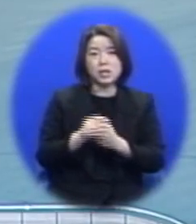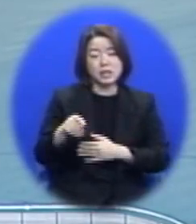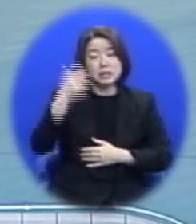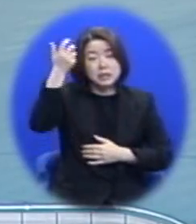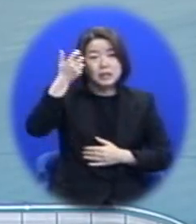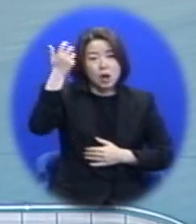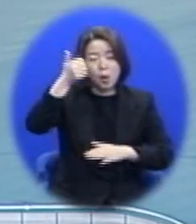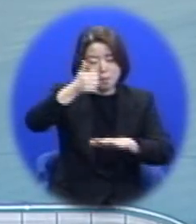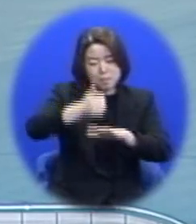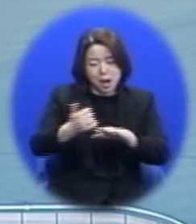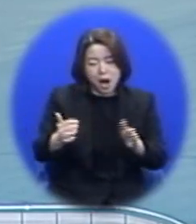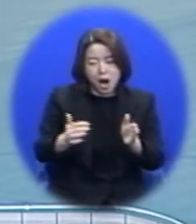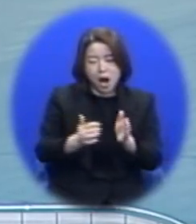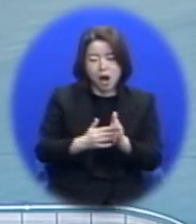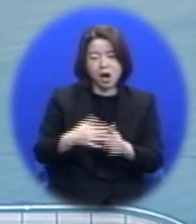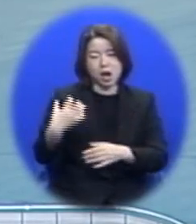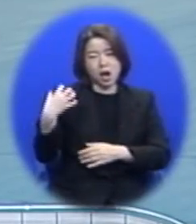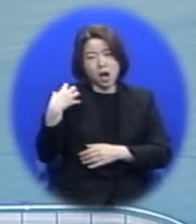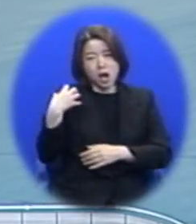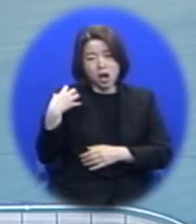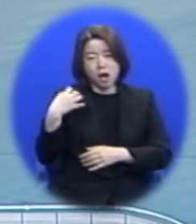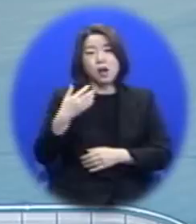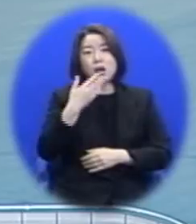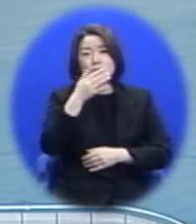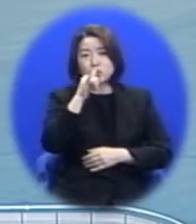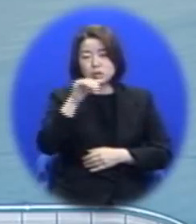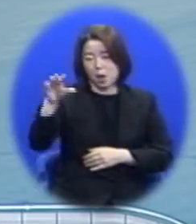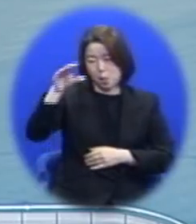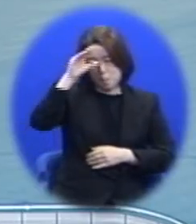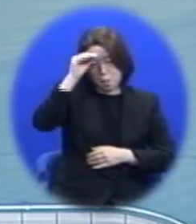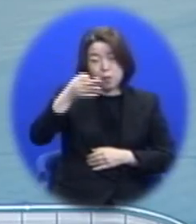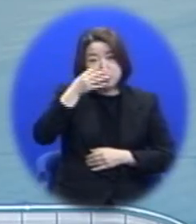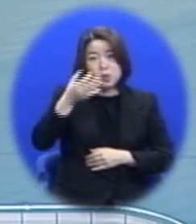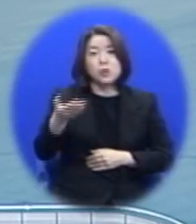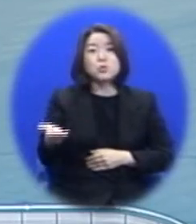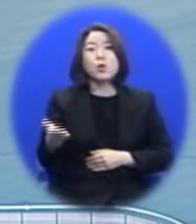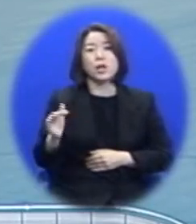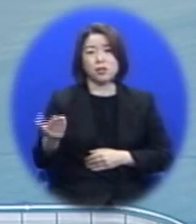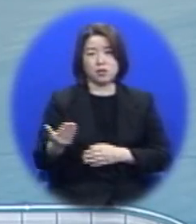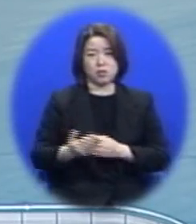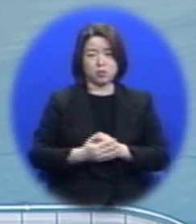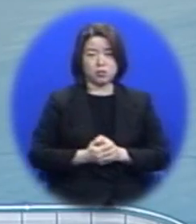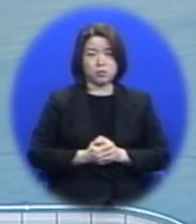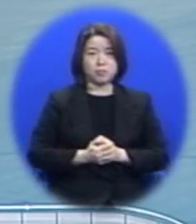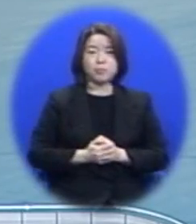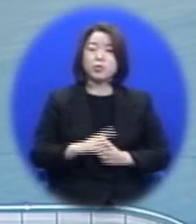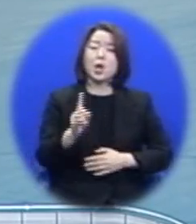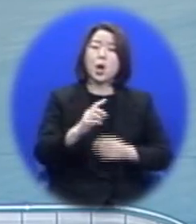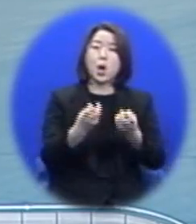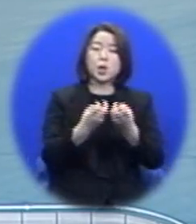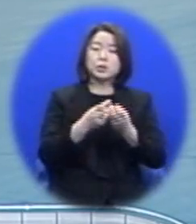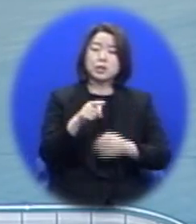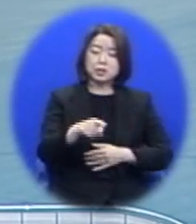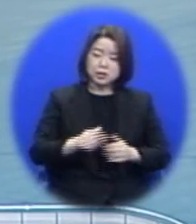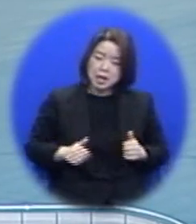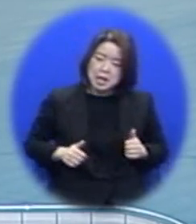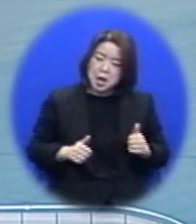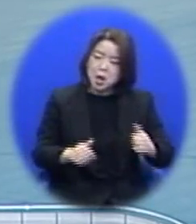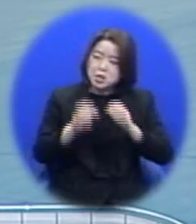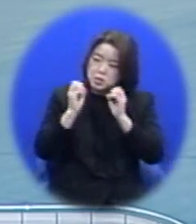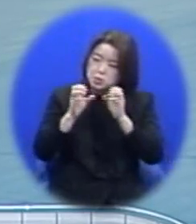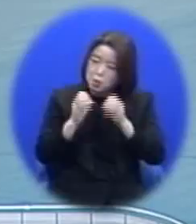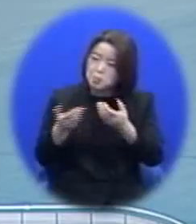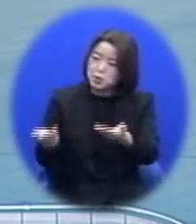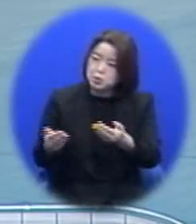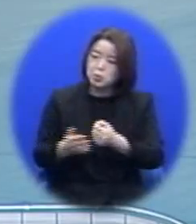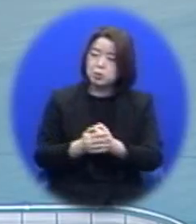영혼을 끝까지 책임질 수 있도록 그렇게 모범을 보여야지요. 예수 믿는 자로. 어떻게 그렇게 열심히 전도하면서